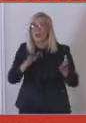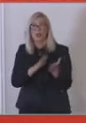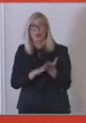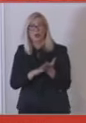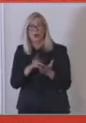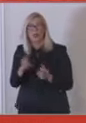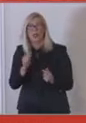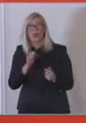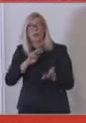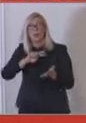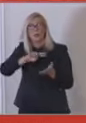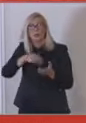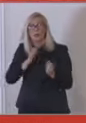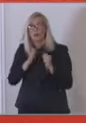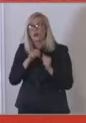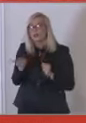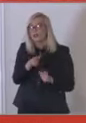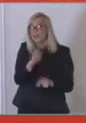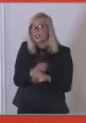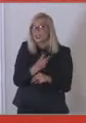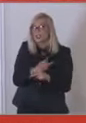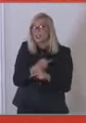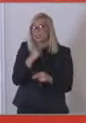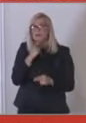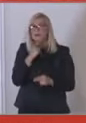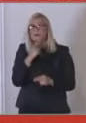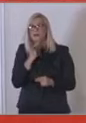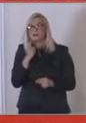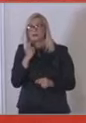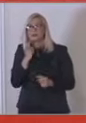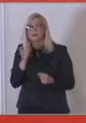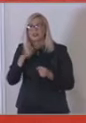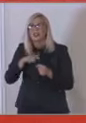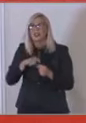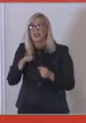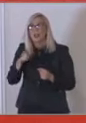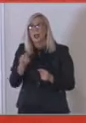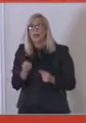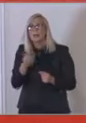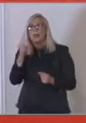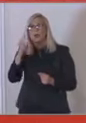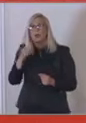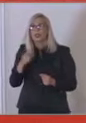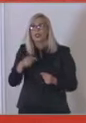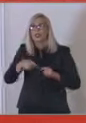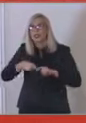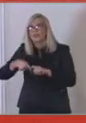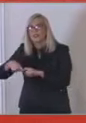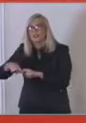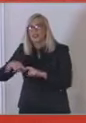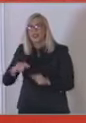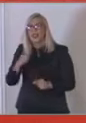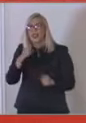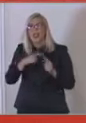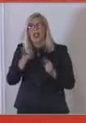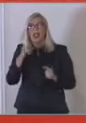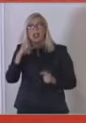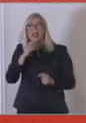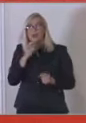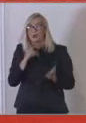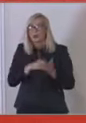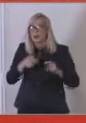për përpulimin e në shkrimit të marveshës mes dy vendeve për interkonektorin me gaz natural që do të lidh